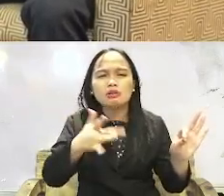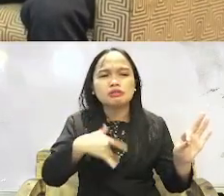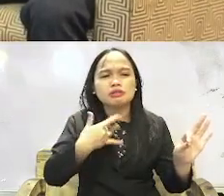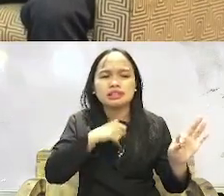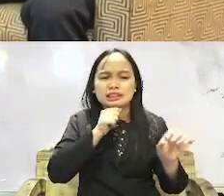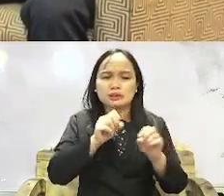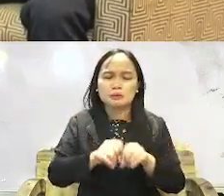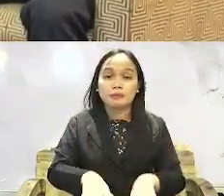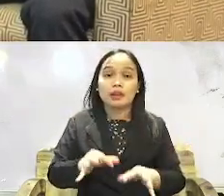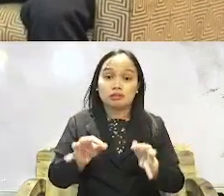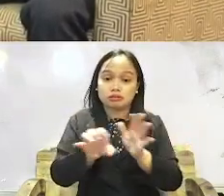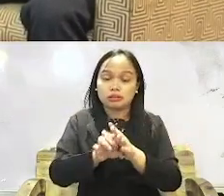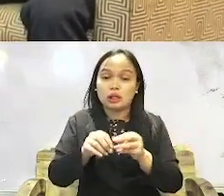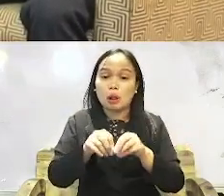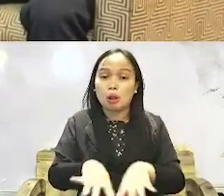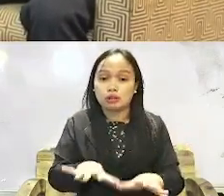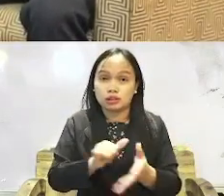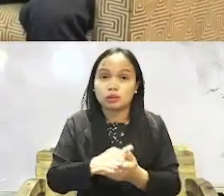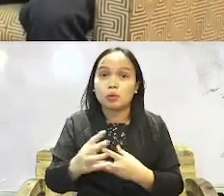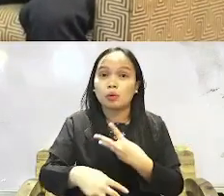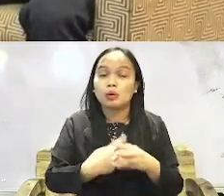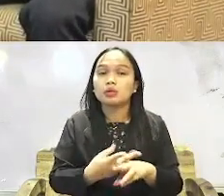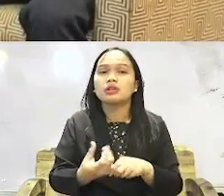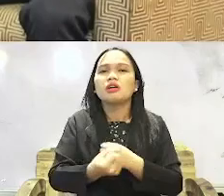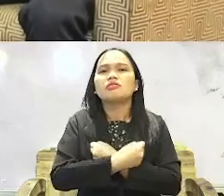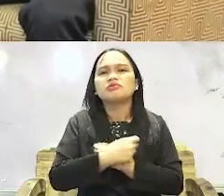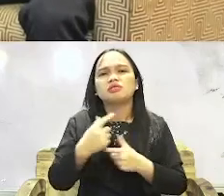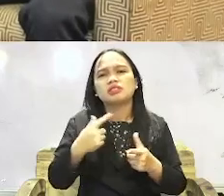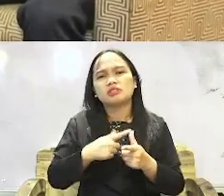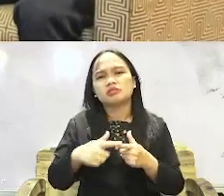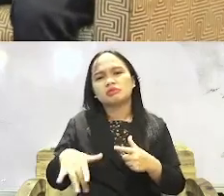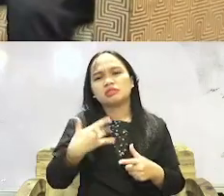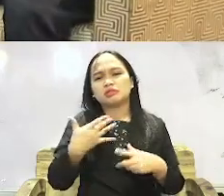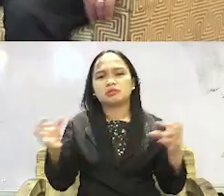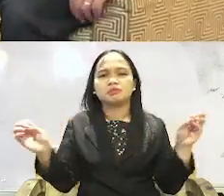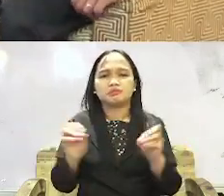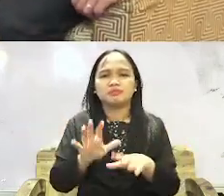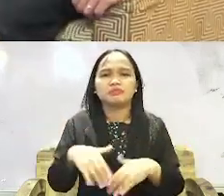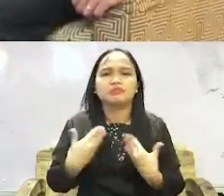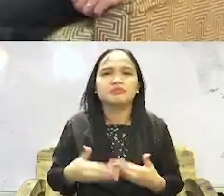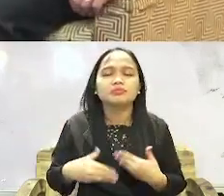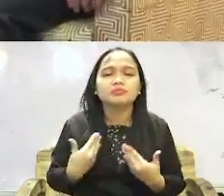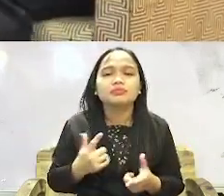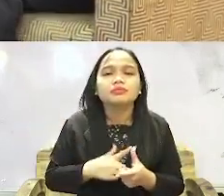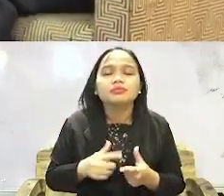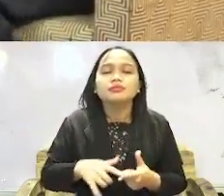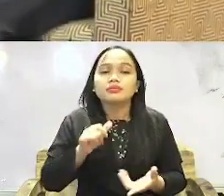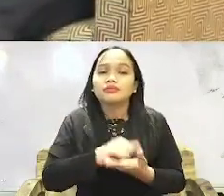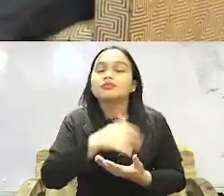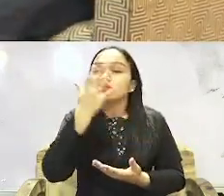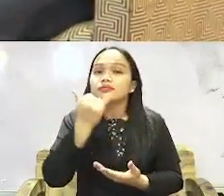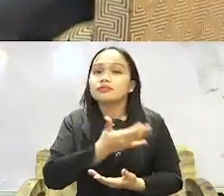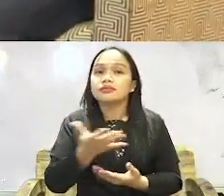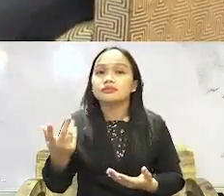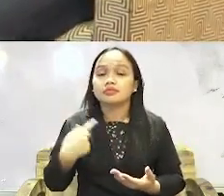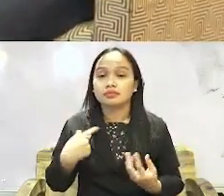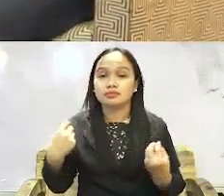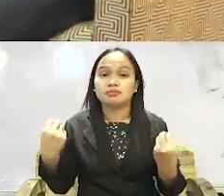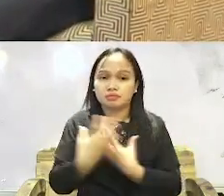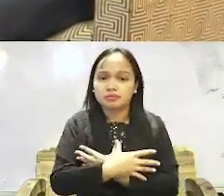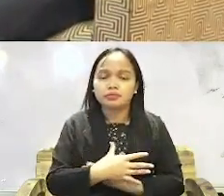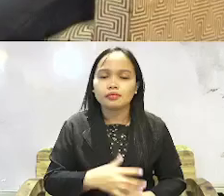thought pag nawala itong love ng mundo, wala ka ng kasiyahan. Yeah, that's right. Yan ang pinakakinakatakutan nyo. Pero ang totoo